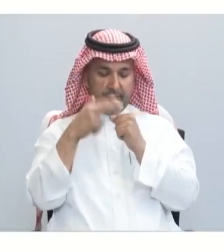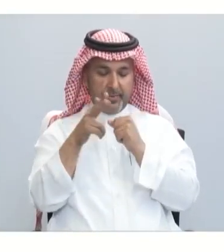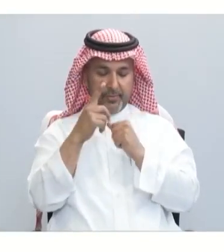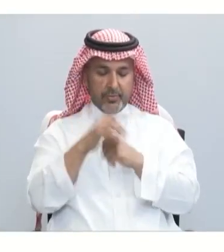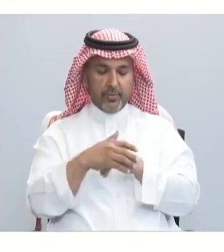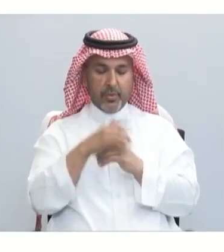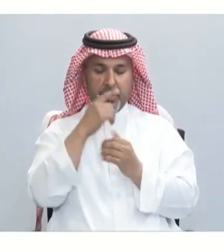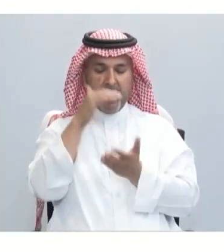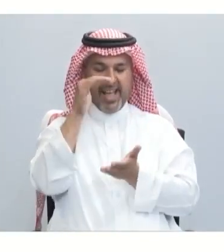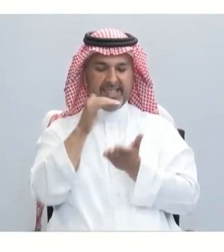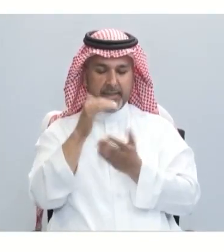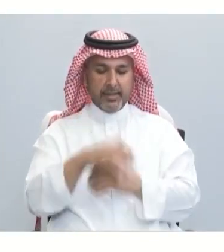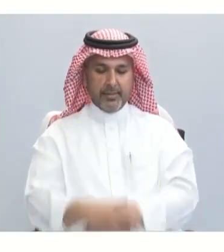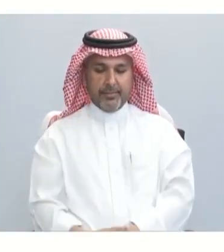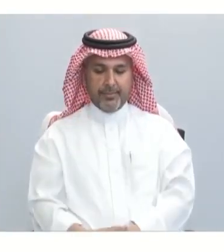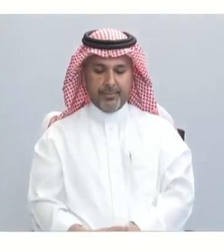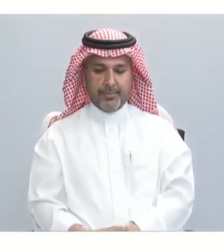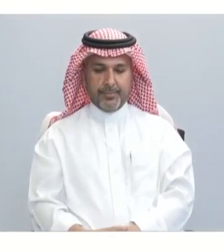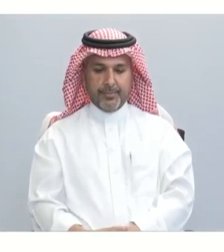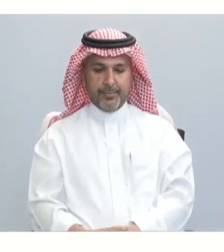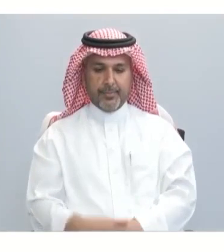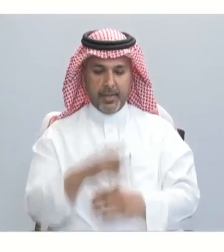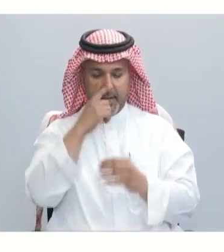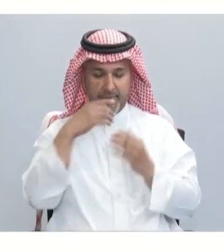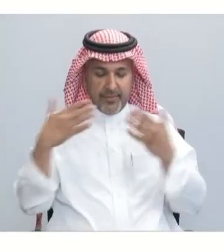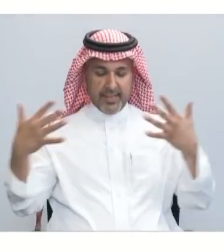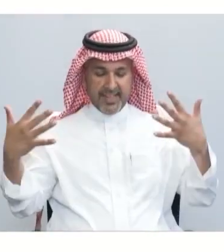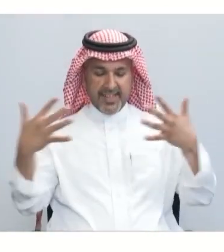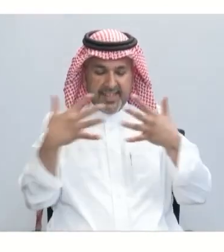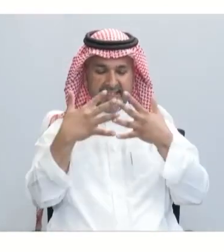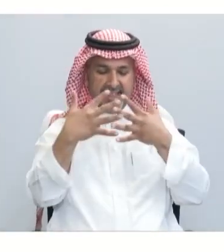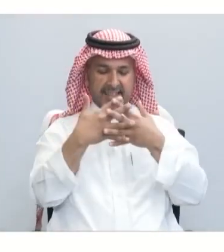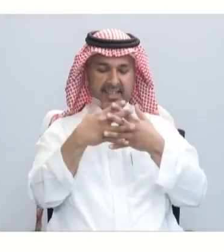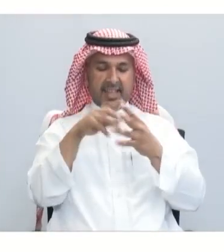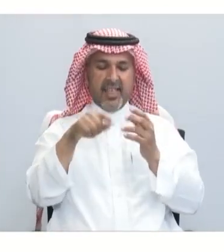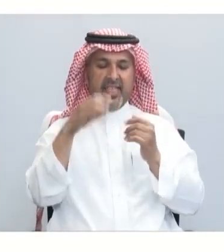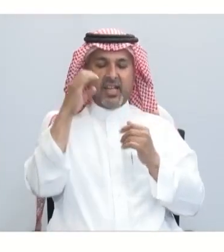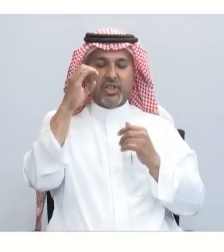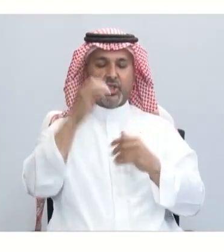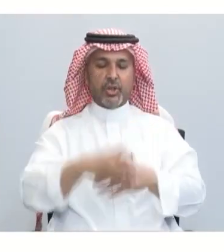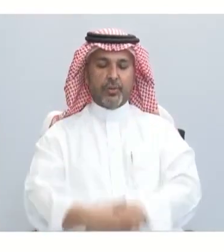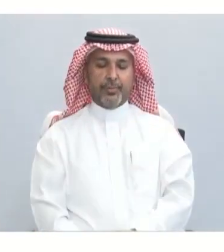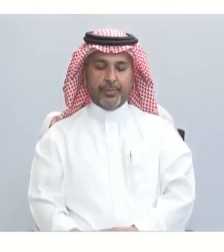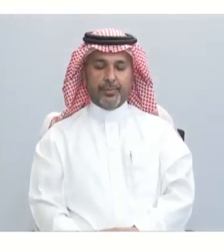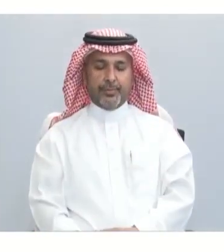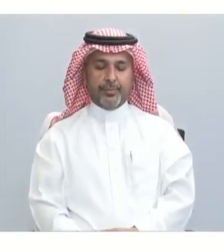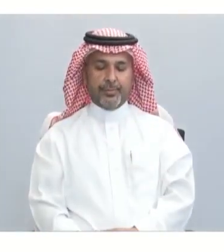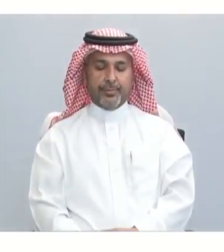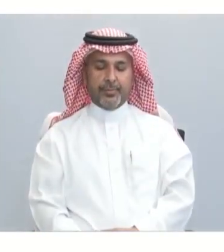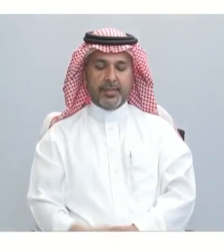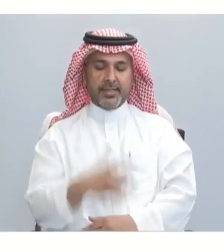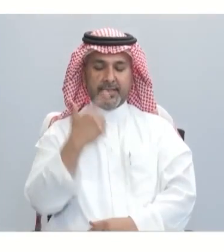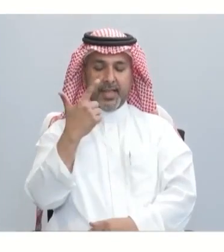اصغر منها هذه هنا السبعه تقاطع المنطقتين طبعا راح ناخذ ثلاثه اربعه لكن السبعه ما راح تدخل